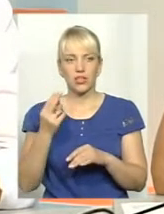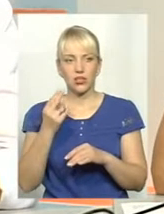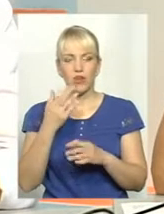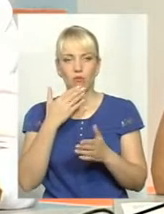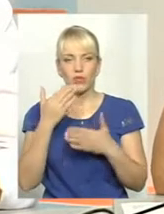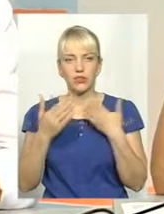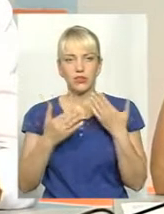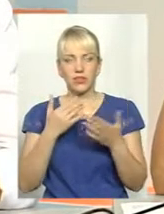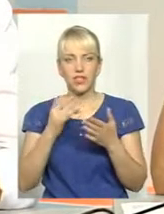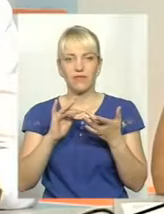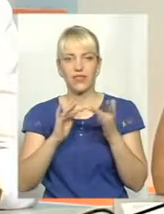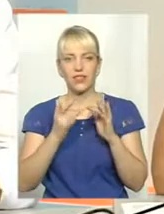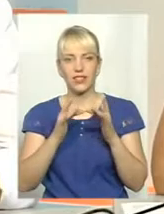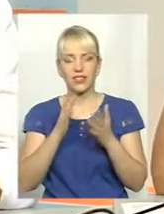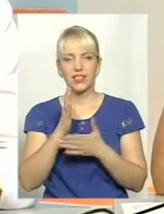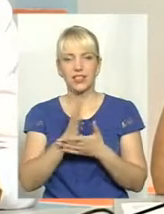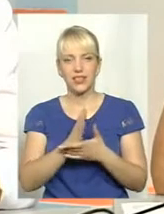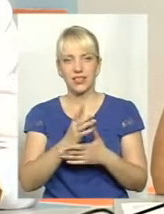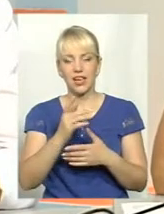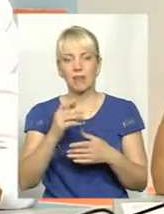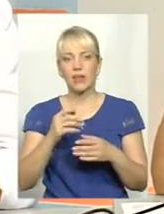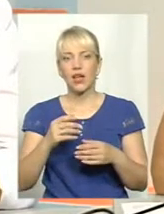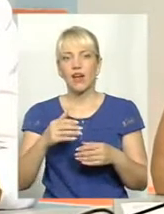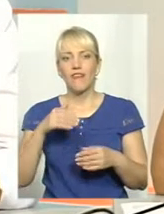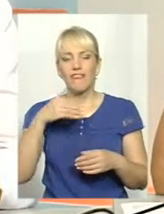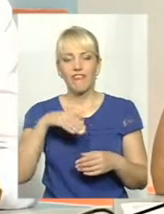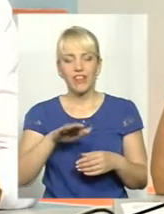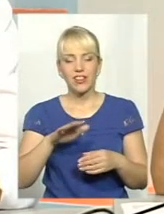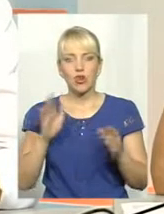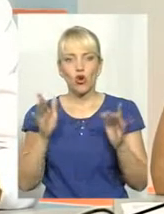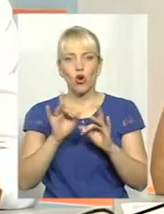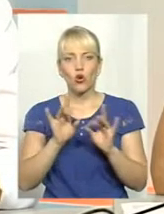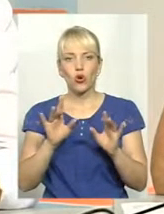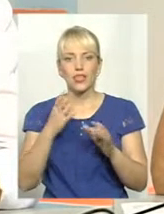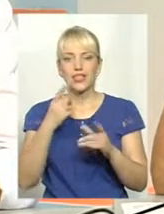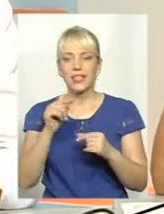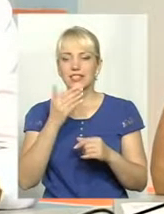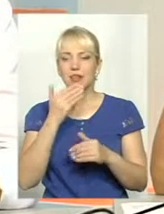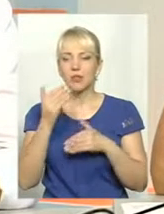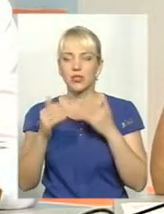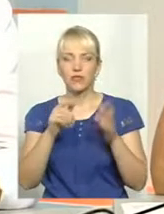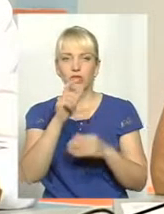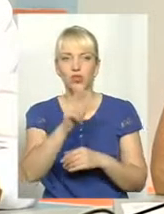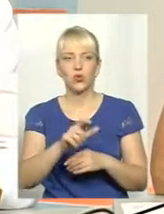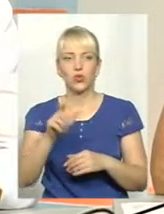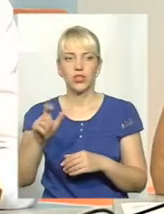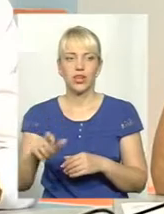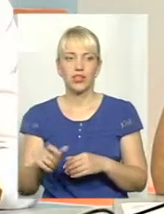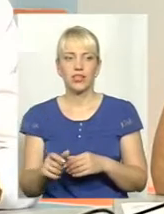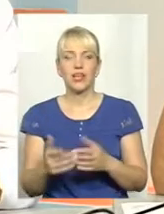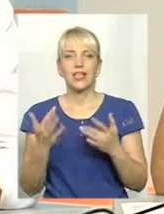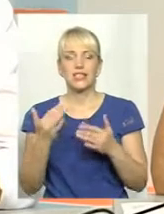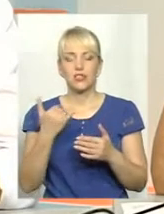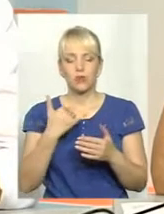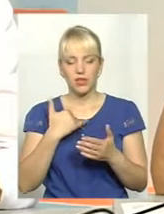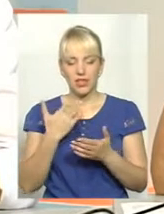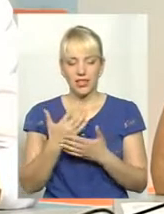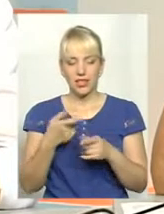варіанти, які напрацьовані? Ну, наскільки я маю інформацію, тому що я недавно почала працювати тут,